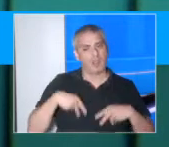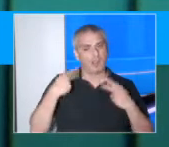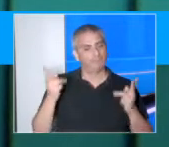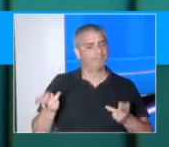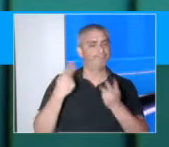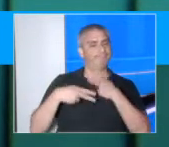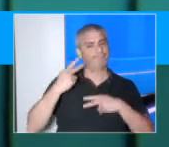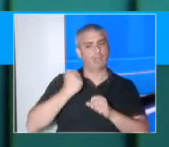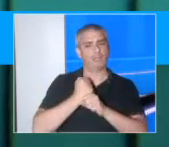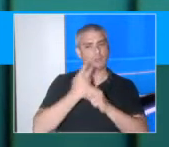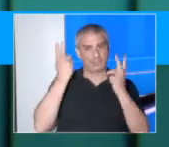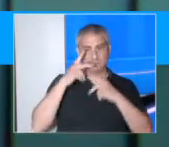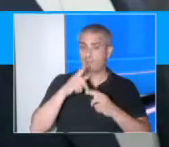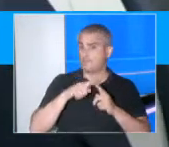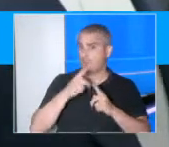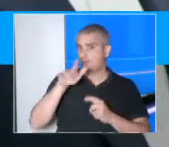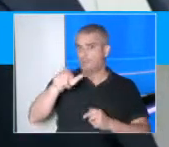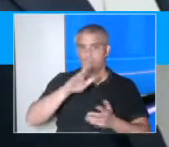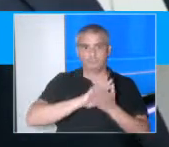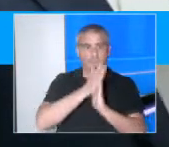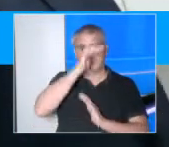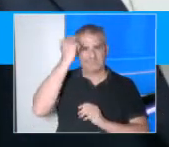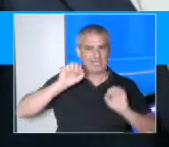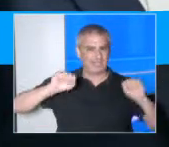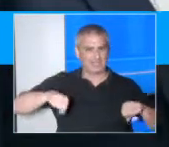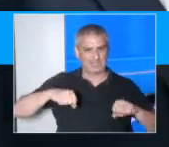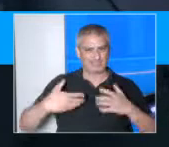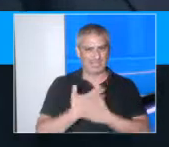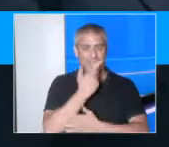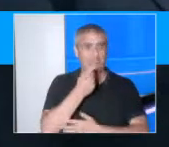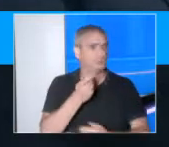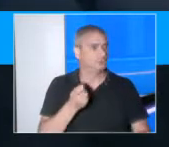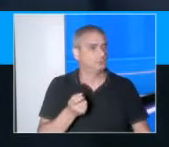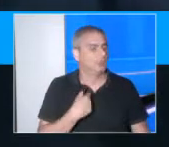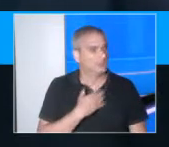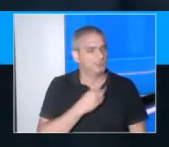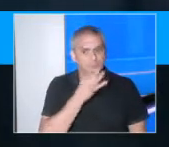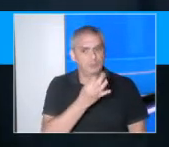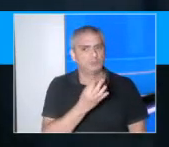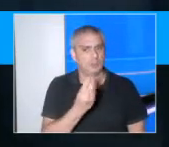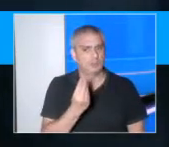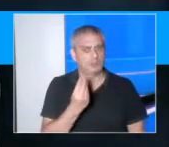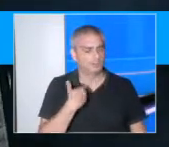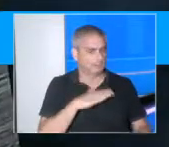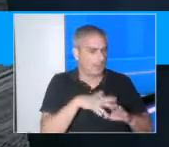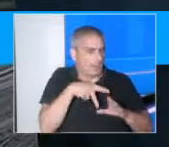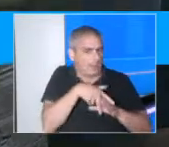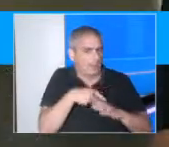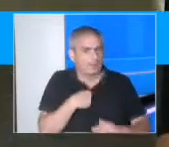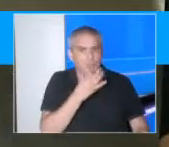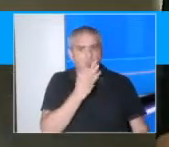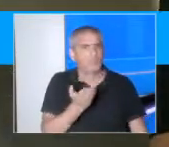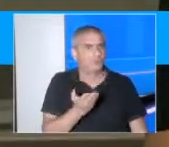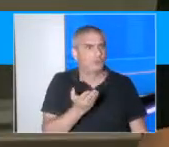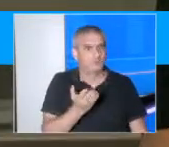להסכם הגרעין, למרות מה שנראה כמו הקצנה שם, למרות העלייה של ראיסי לשלטון. זהו, אז רציתי לשאול אותך, הודיה, סליחה שאני קוטע אותך, רציתי לשאול